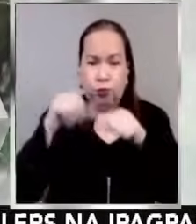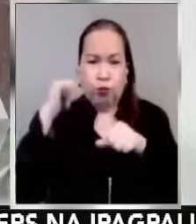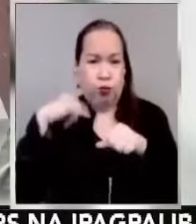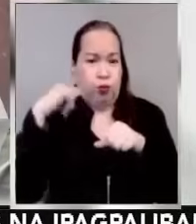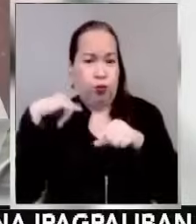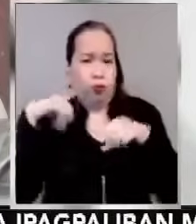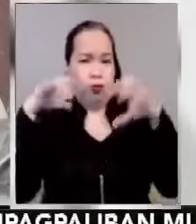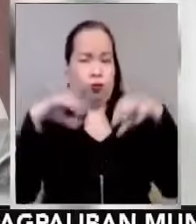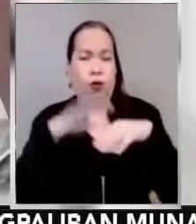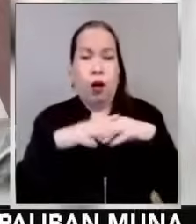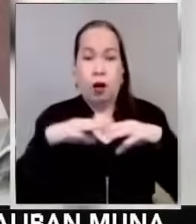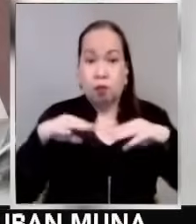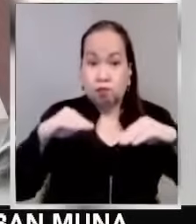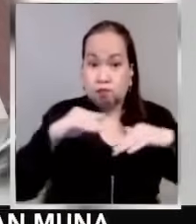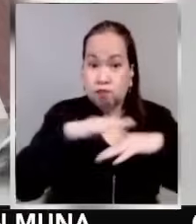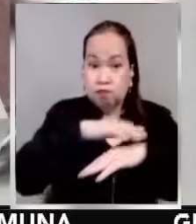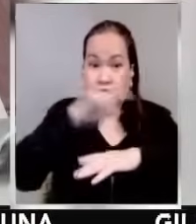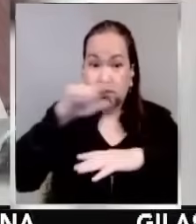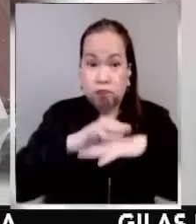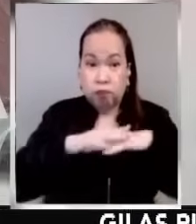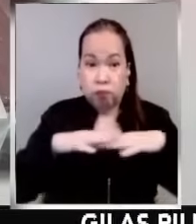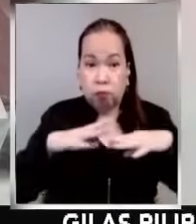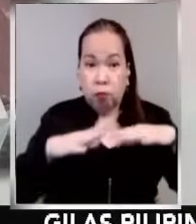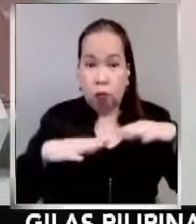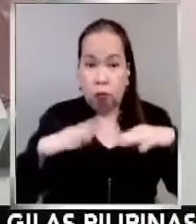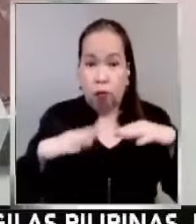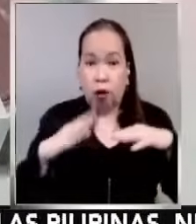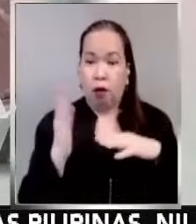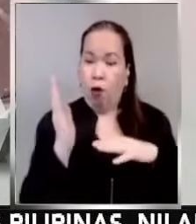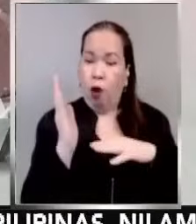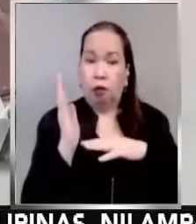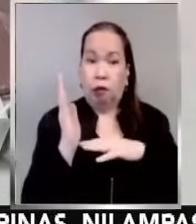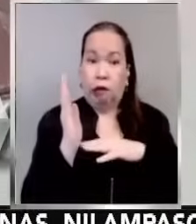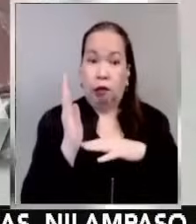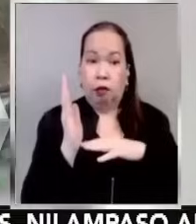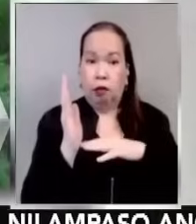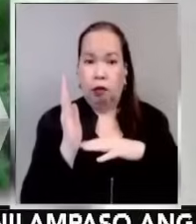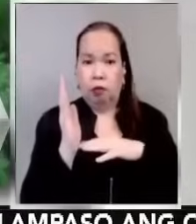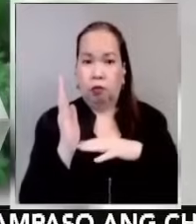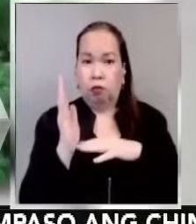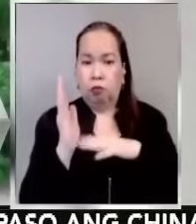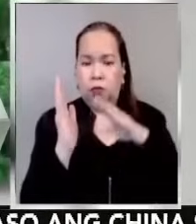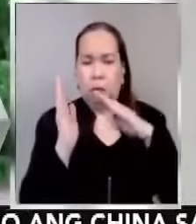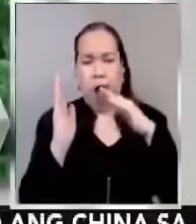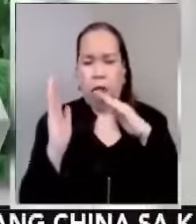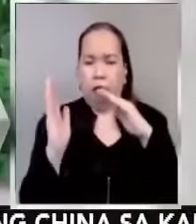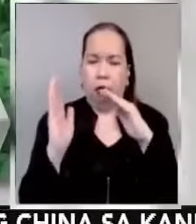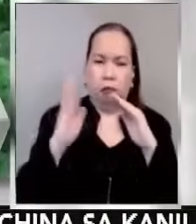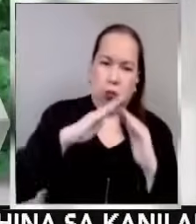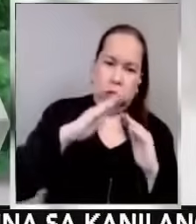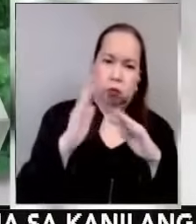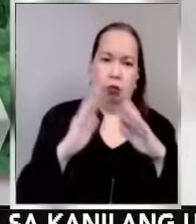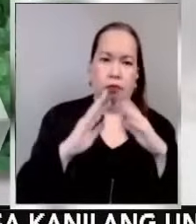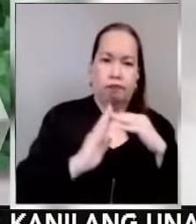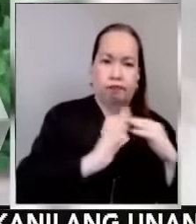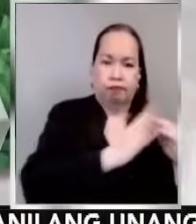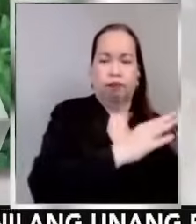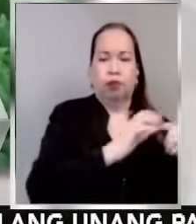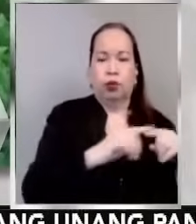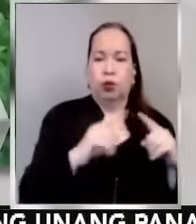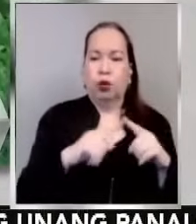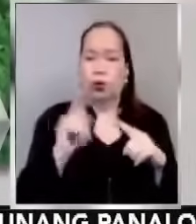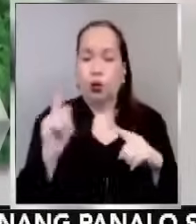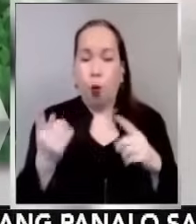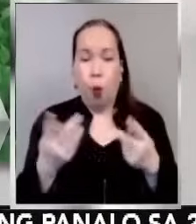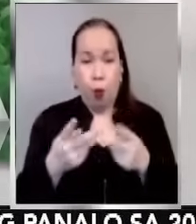lupa at gumuho ang isang pader na nasa likuran lang ng mga bahay. Dalawang evacuation sites sa dalawang magkahiwalay na barangay ang